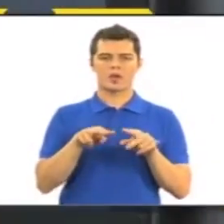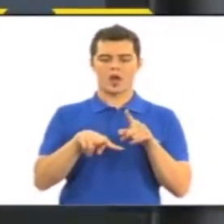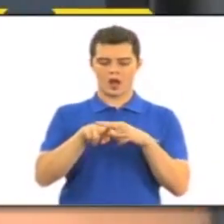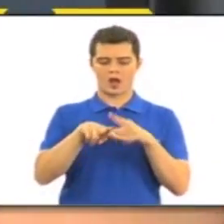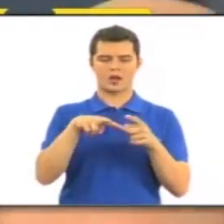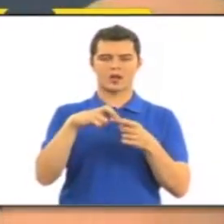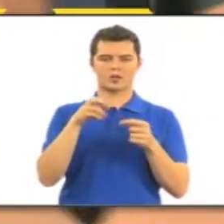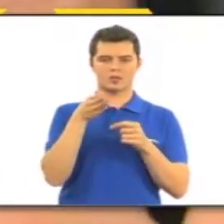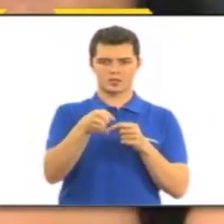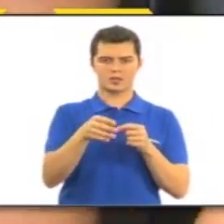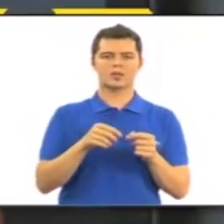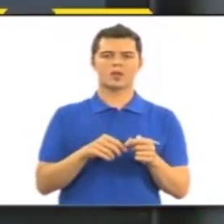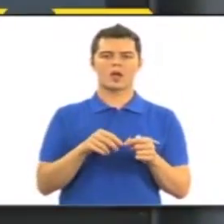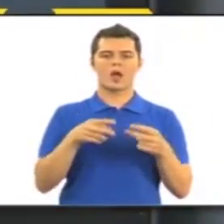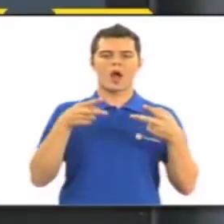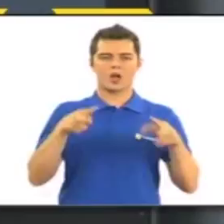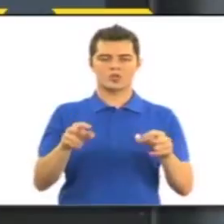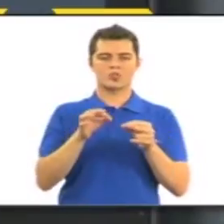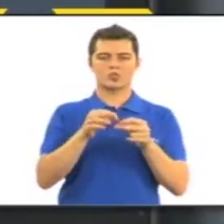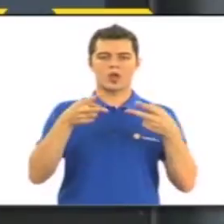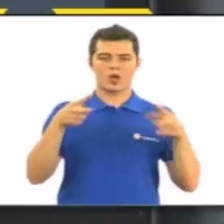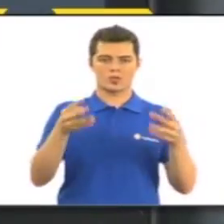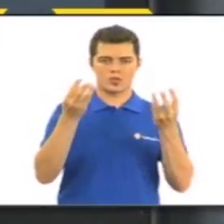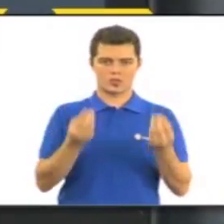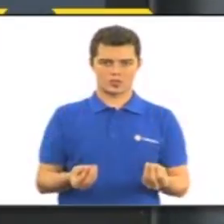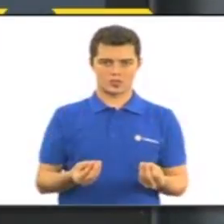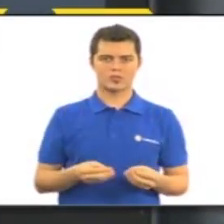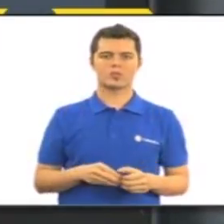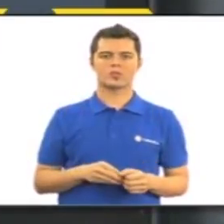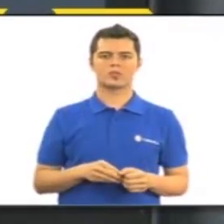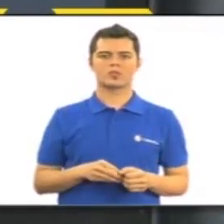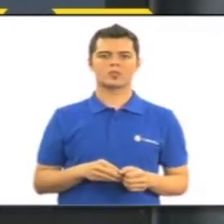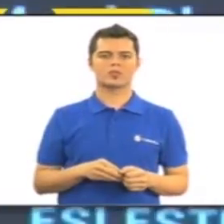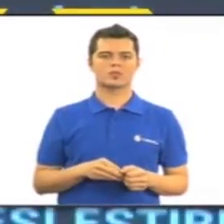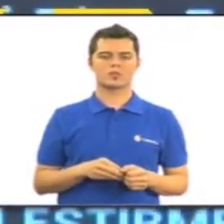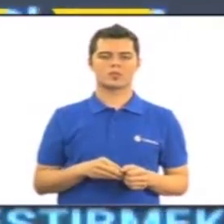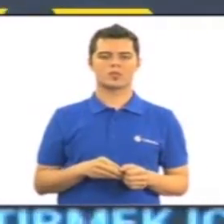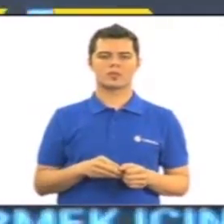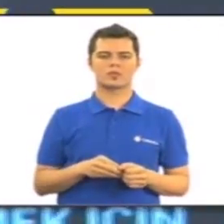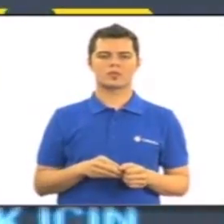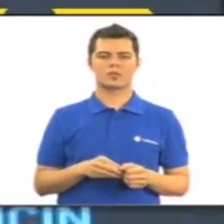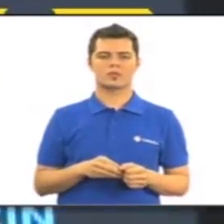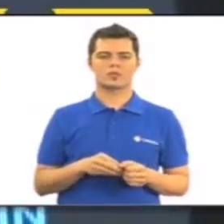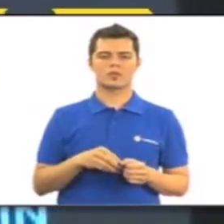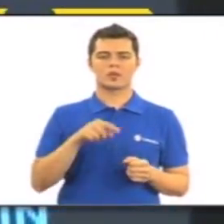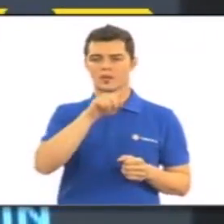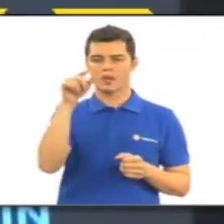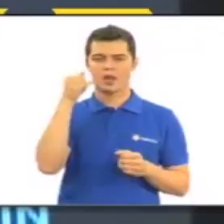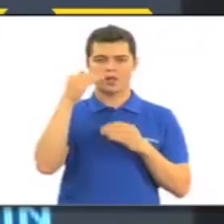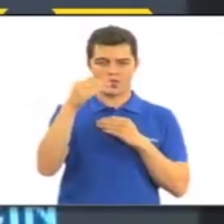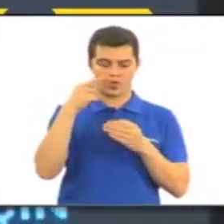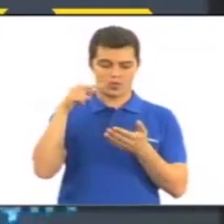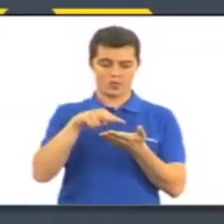ayarlara girdiğimizde Bluetooth bölümünü açık konuma getiriyoruz. Bluetooth'u açtığımızda diğer cihazlar tarafından görünür